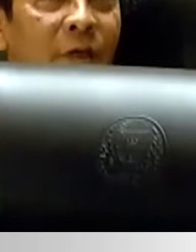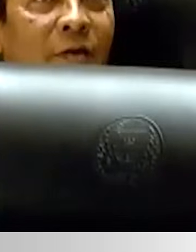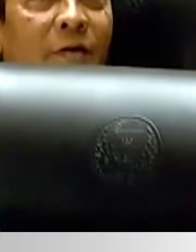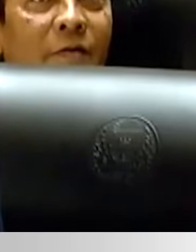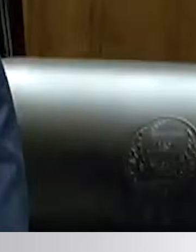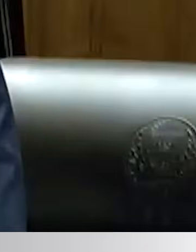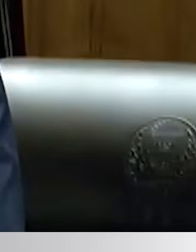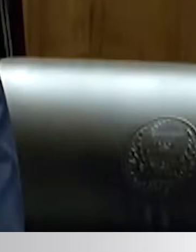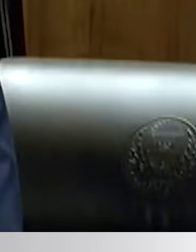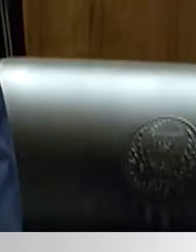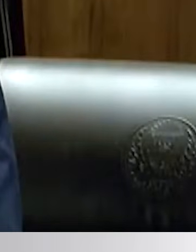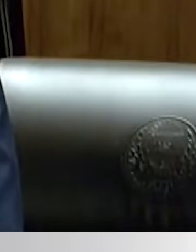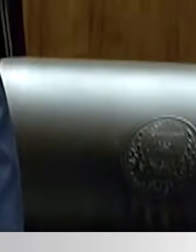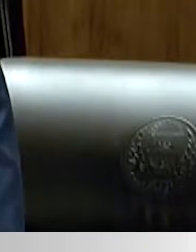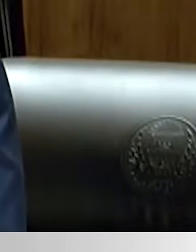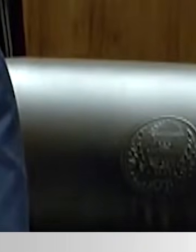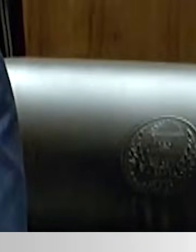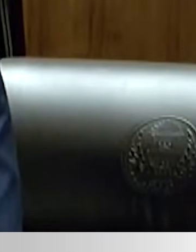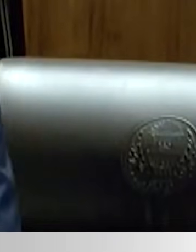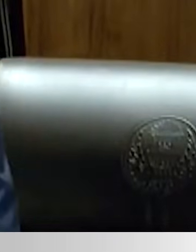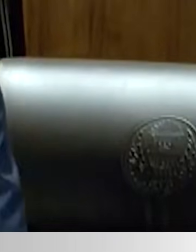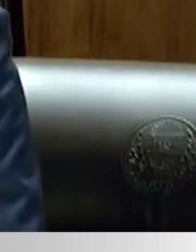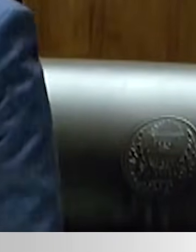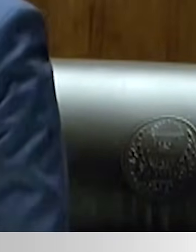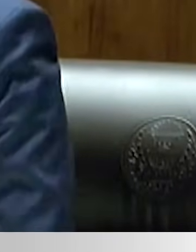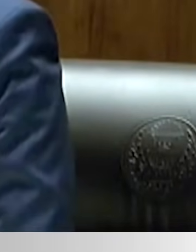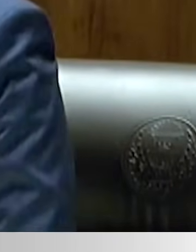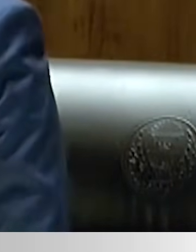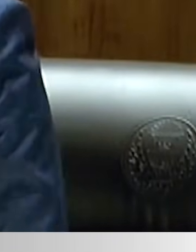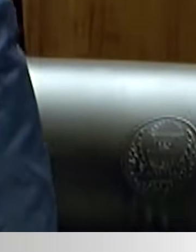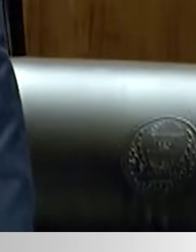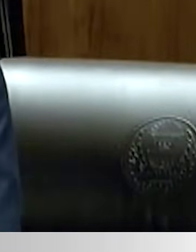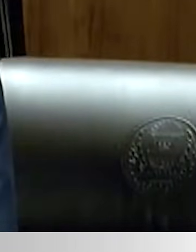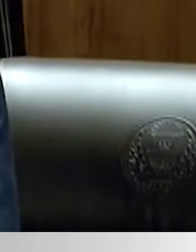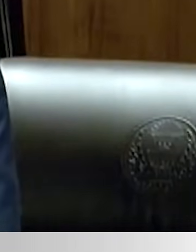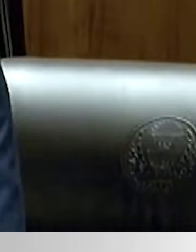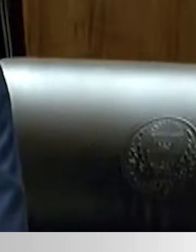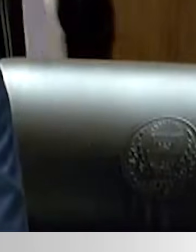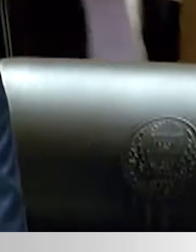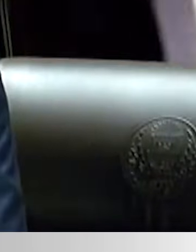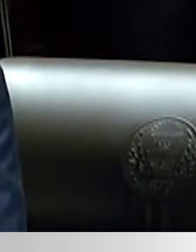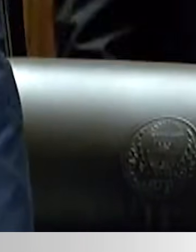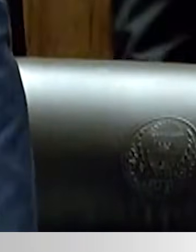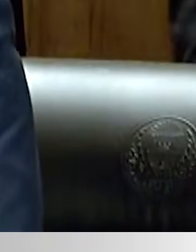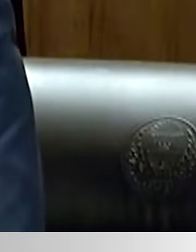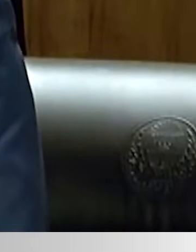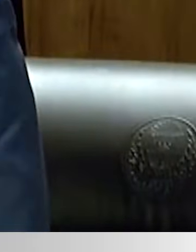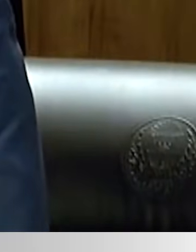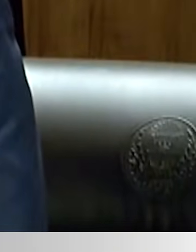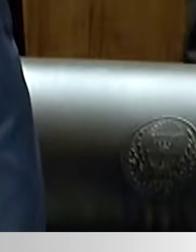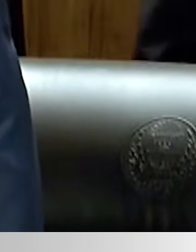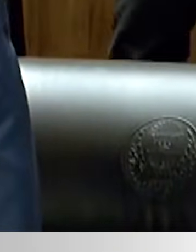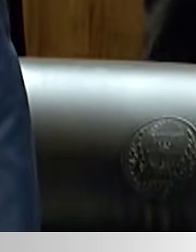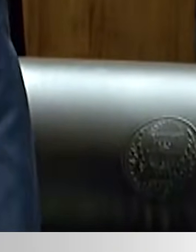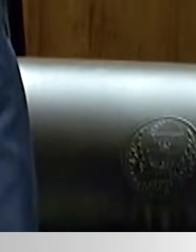ไว้เช่นดิจิทัลวอลเล็ตรถไฟฟ้า20บาทแก้รัฐธรรมนูญค่าแรง600บาทซอฟต์พาวเวอร์ที่ไม่ปรากฏในร่างกฎหมายฉบับนี้ถ้ามีก็น้อย